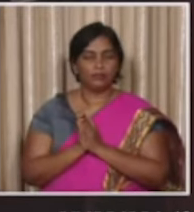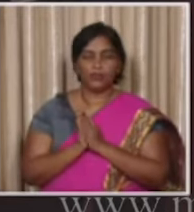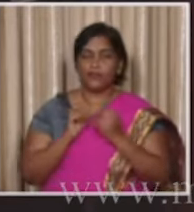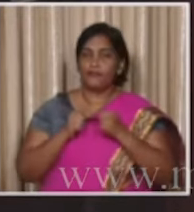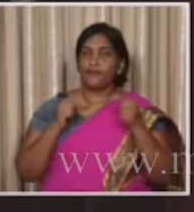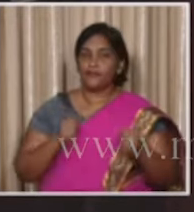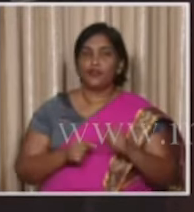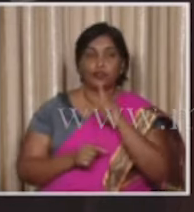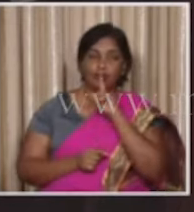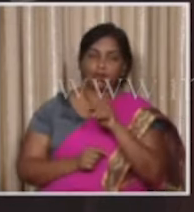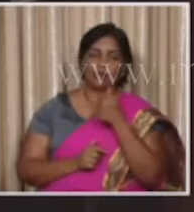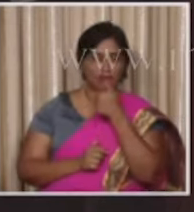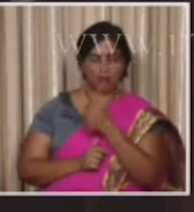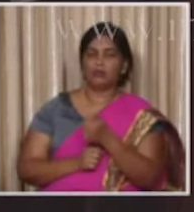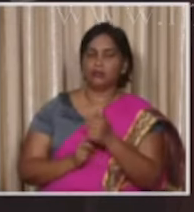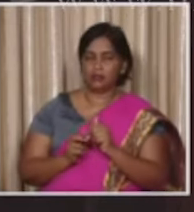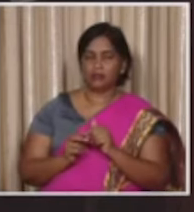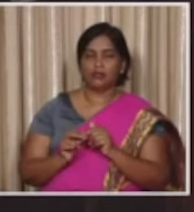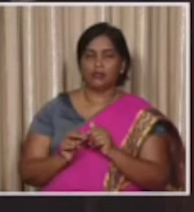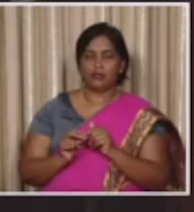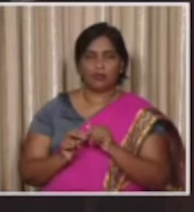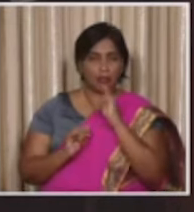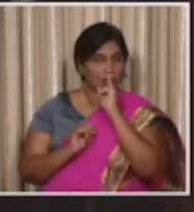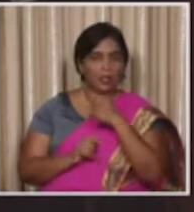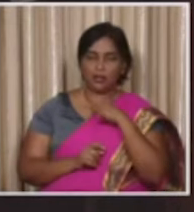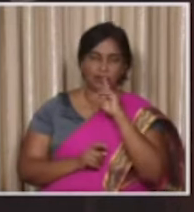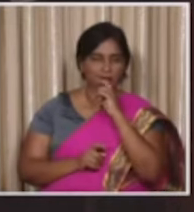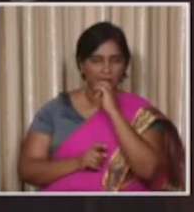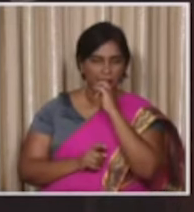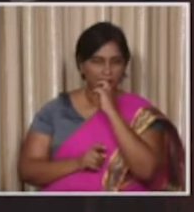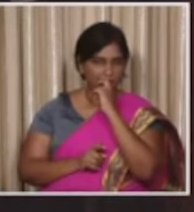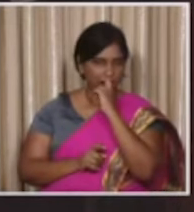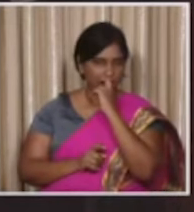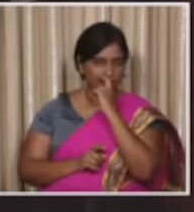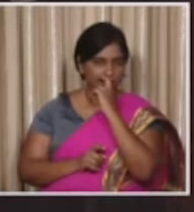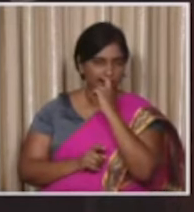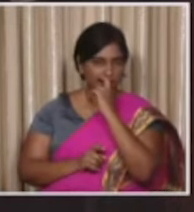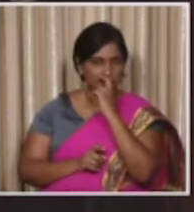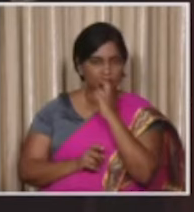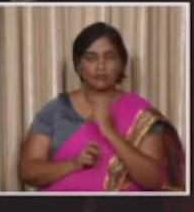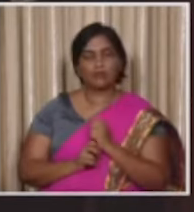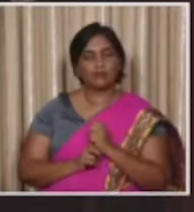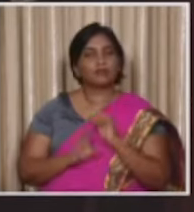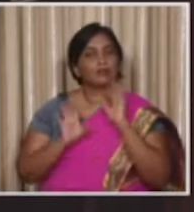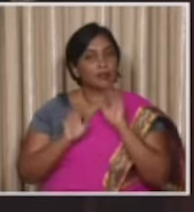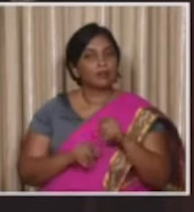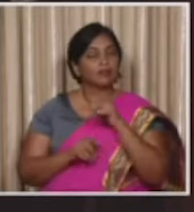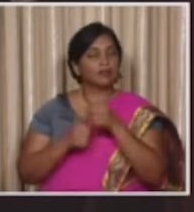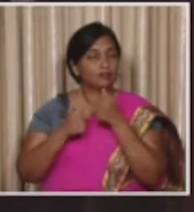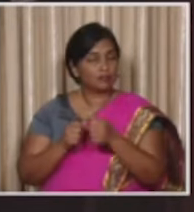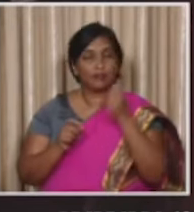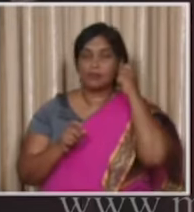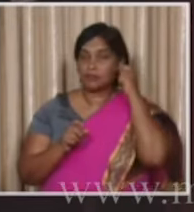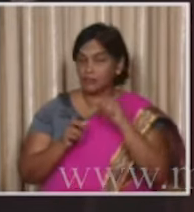විරෝධය පළ කිරීම සාධාරණයි මම කියන්නේ ඒක අසාධාරණයි කියලා ඒක සාධාරණයි නමුත් මේ